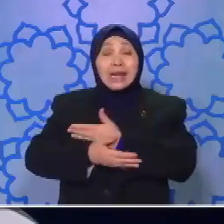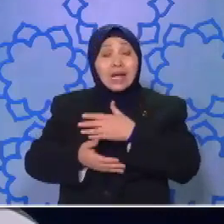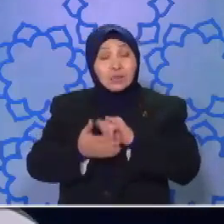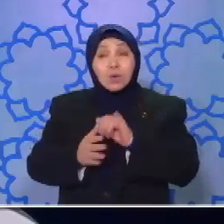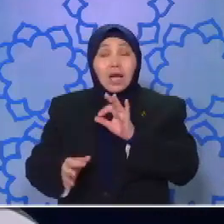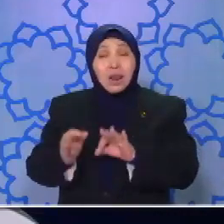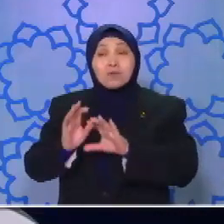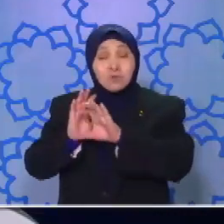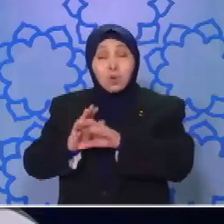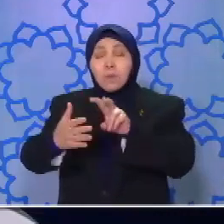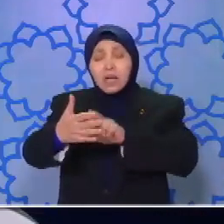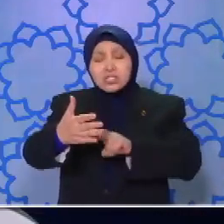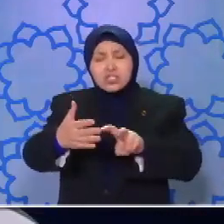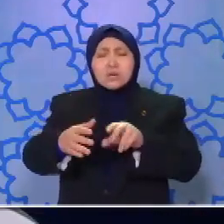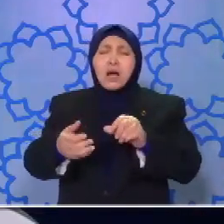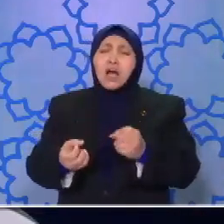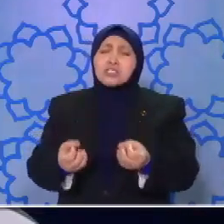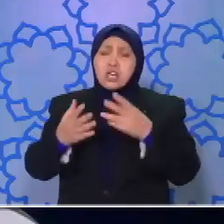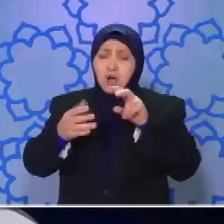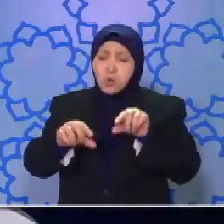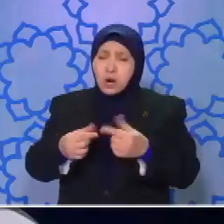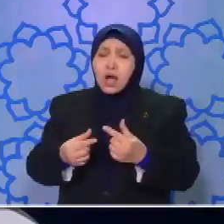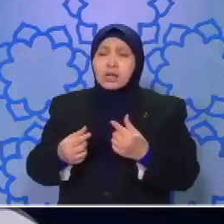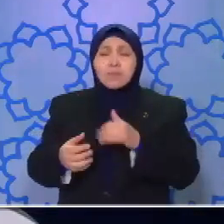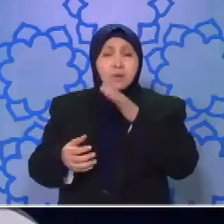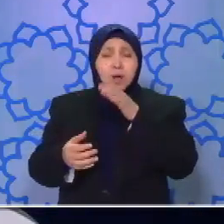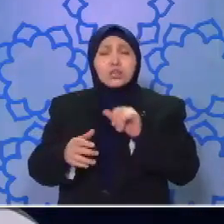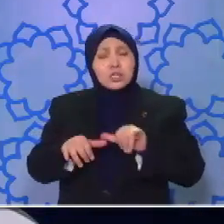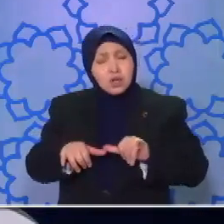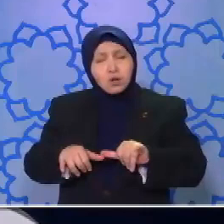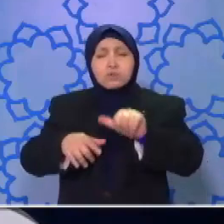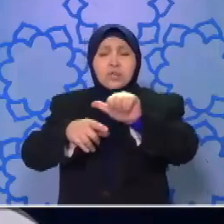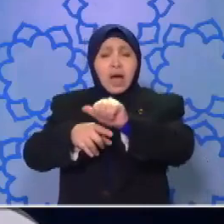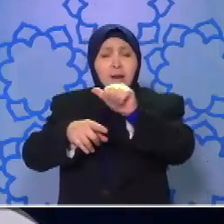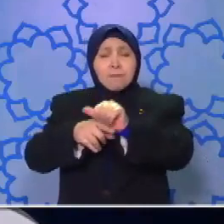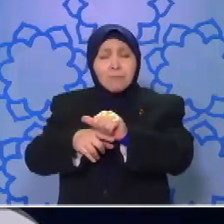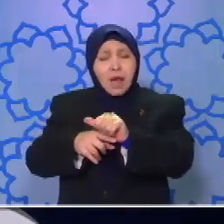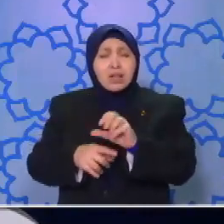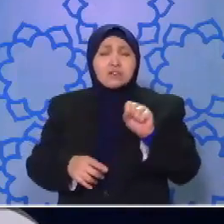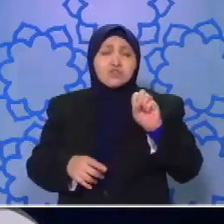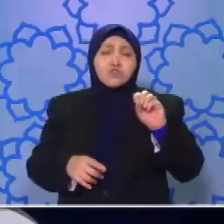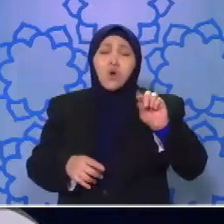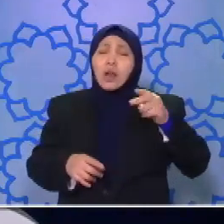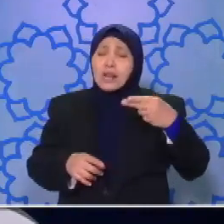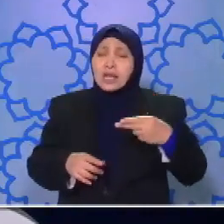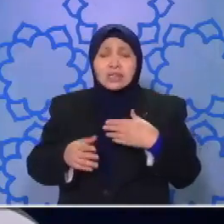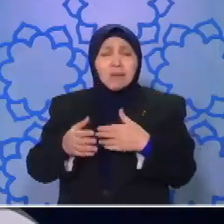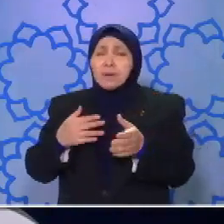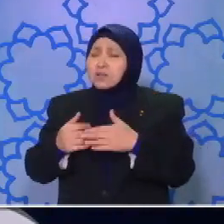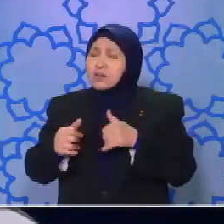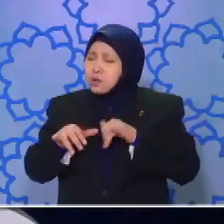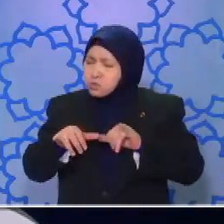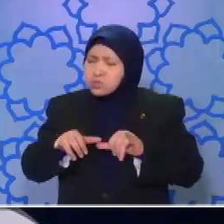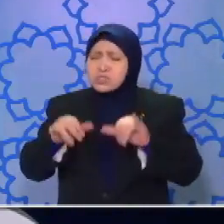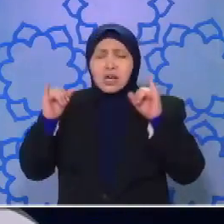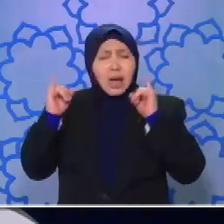tuan-tuan, bila baca banyak Quran, bila ibu-ibu terus beramal soleh walaupun anak mungkin kurang sedikit, teruskan kesolehan